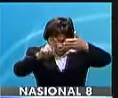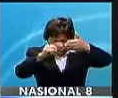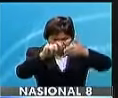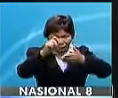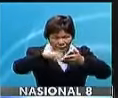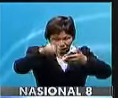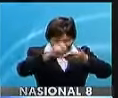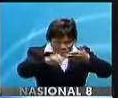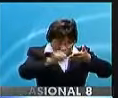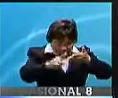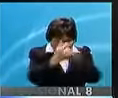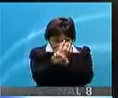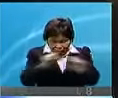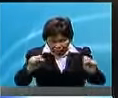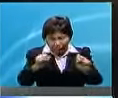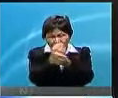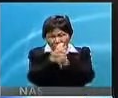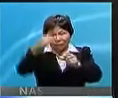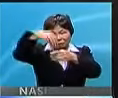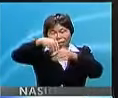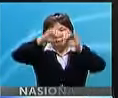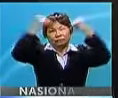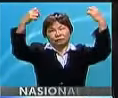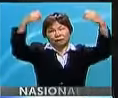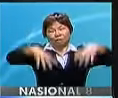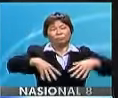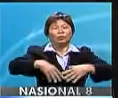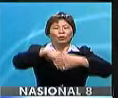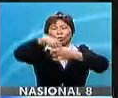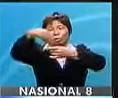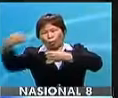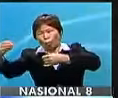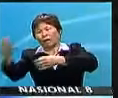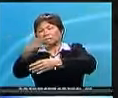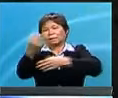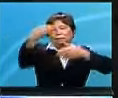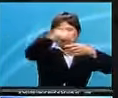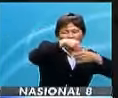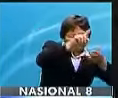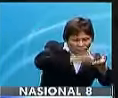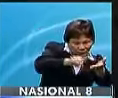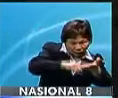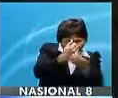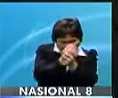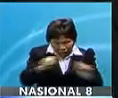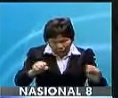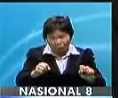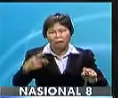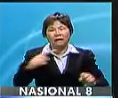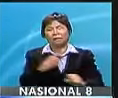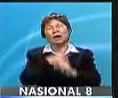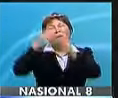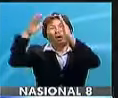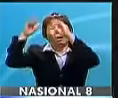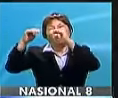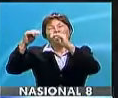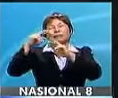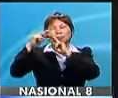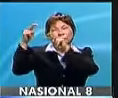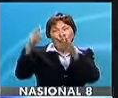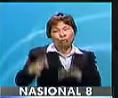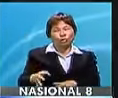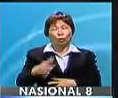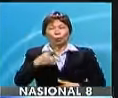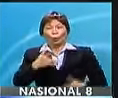kawalan keselamatan yang rapi di dalam stadium juga, di luar dan di dalam, di mana kita harap tidak adalah ada penonton-penonton yang